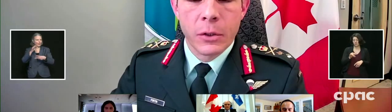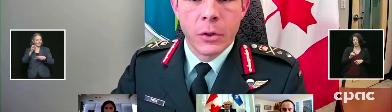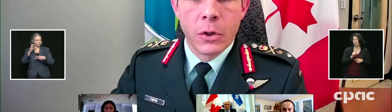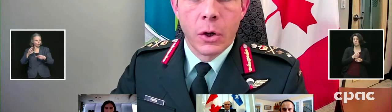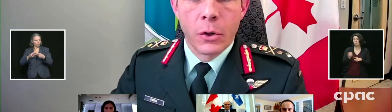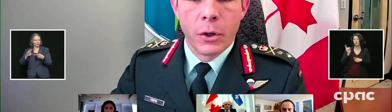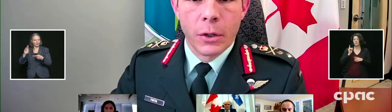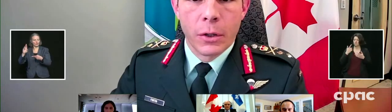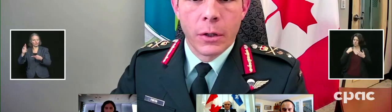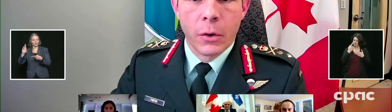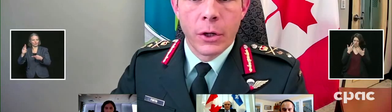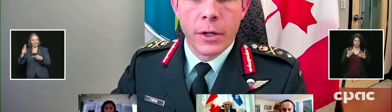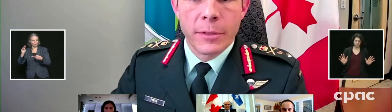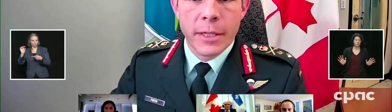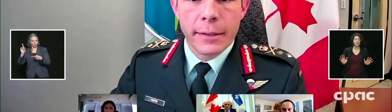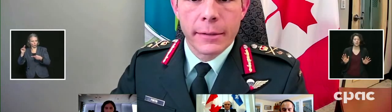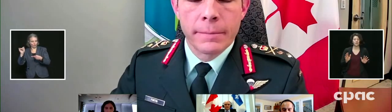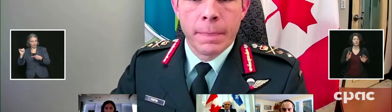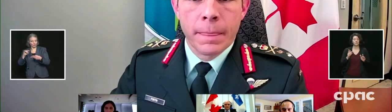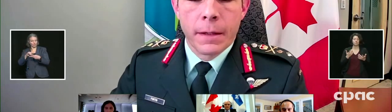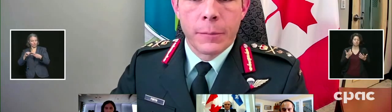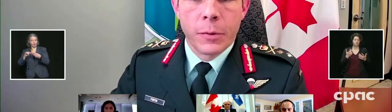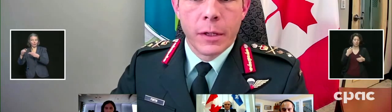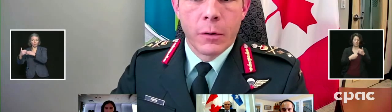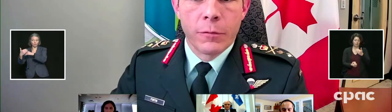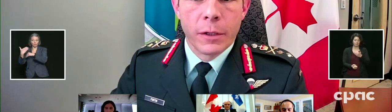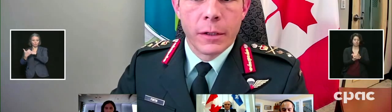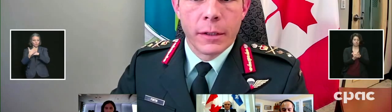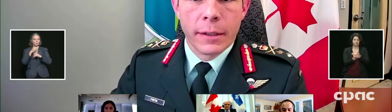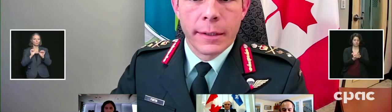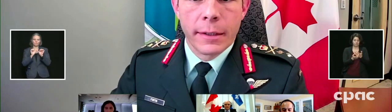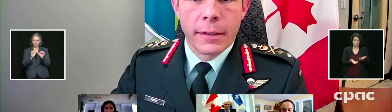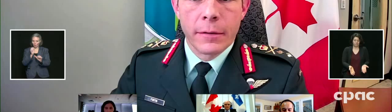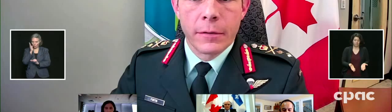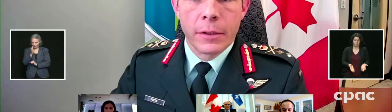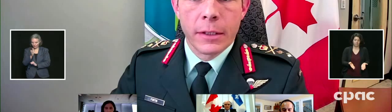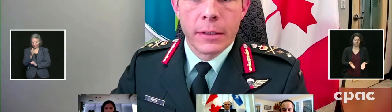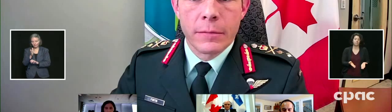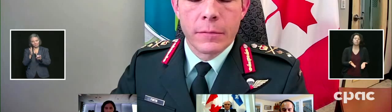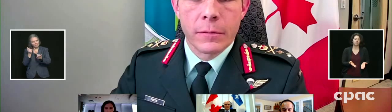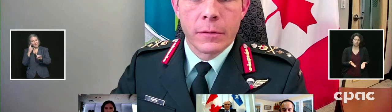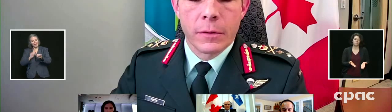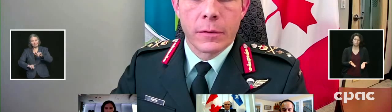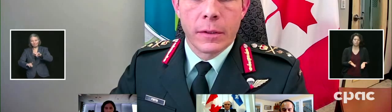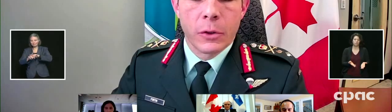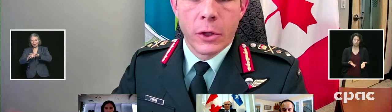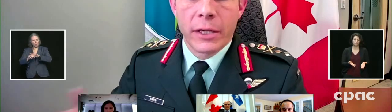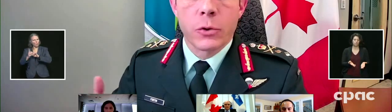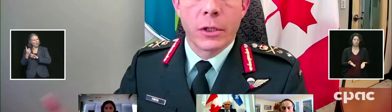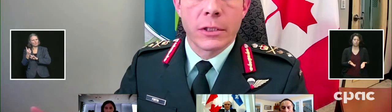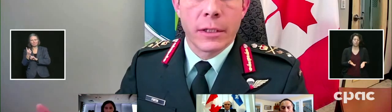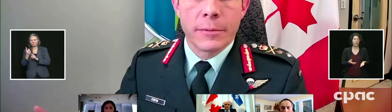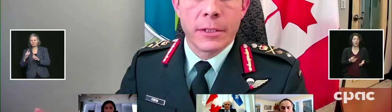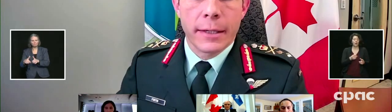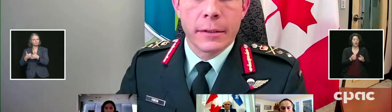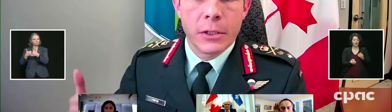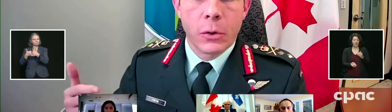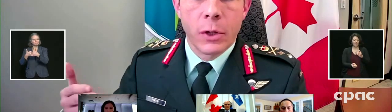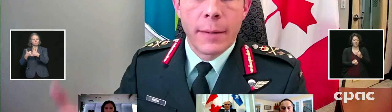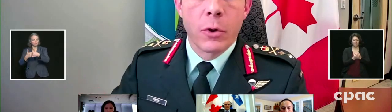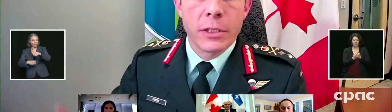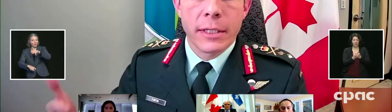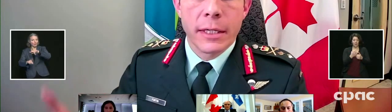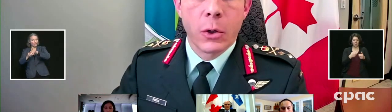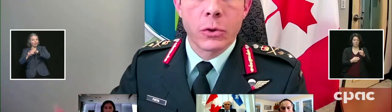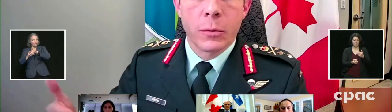dernière, on a un obstacle. Et puis on va... le résultat de cet obstacle, c'est qu'on a